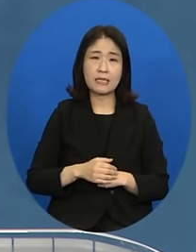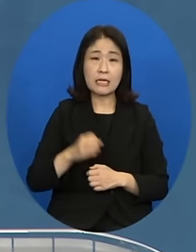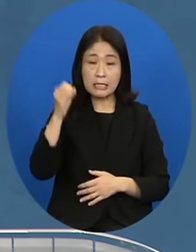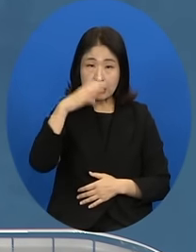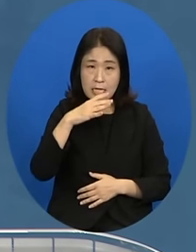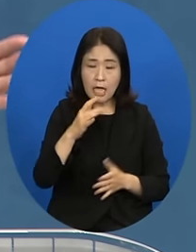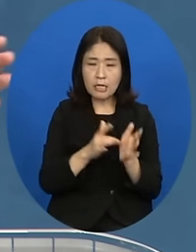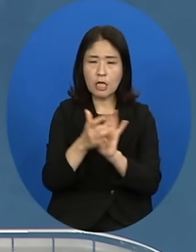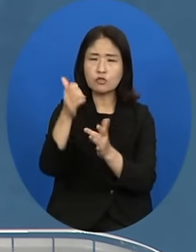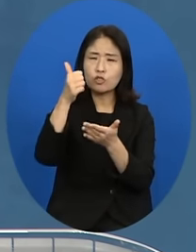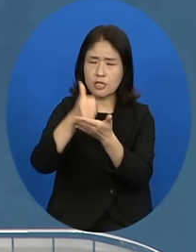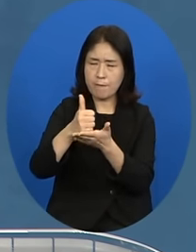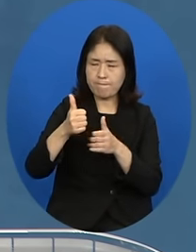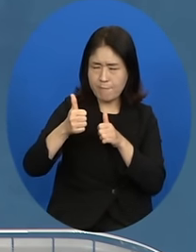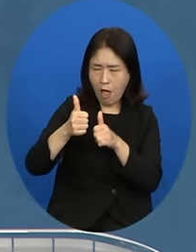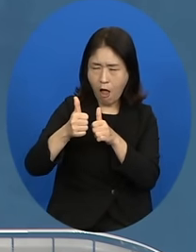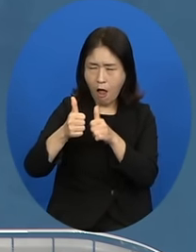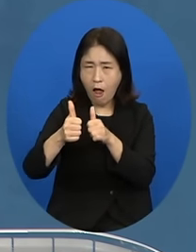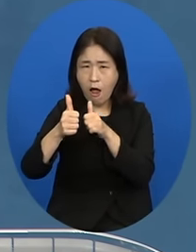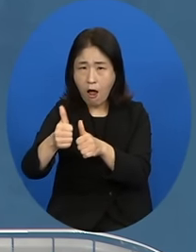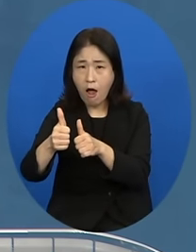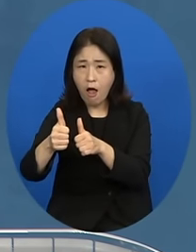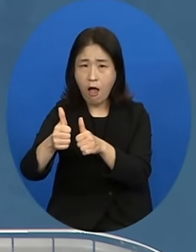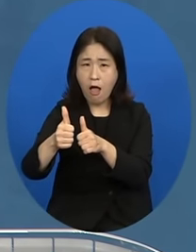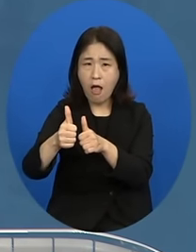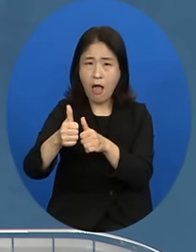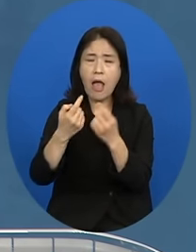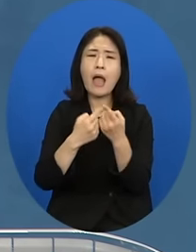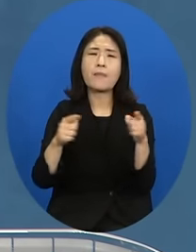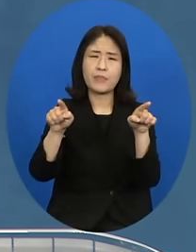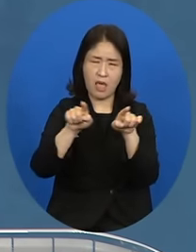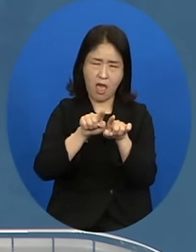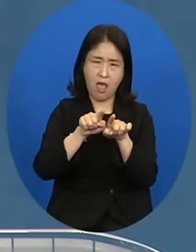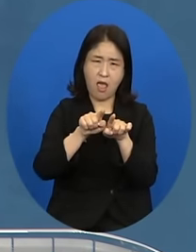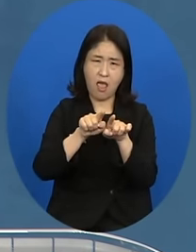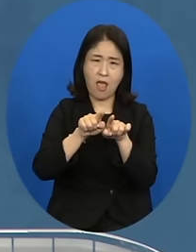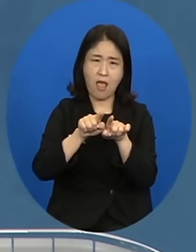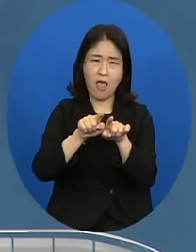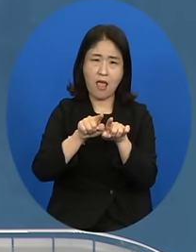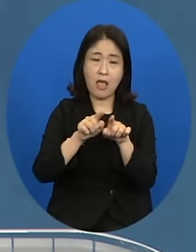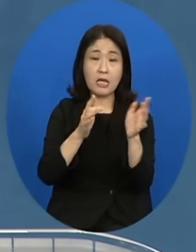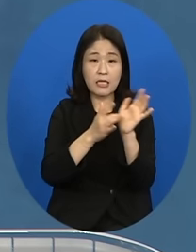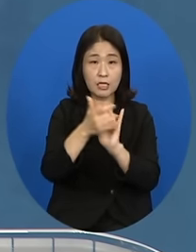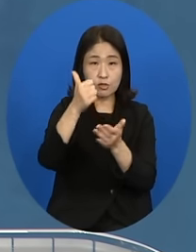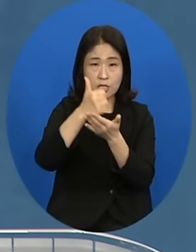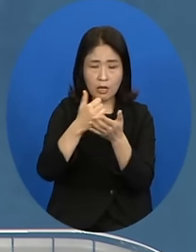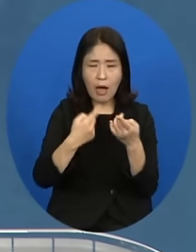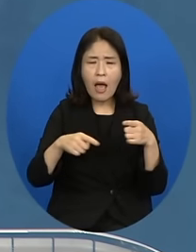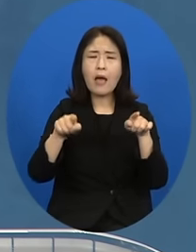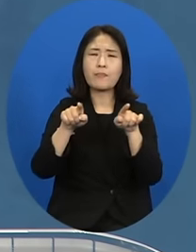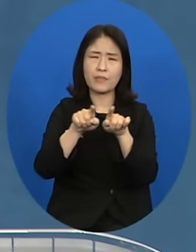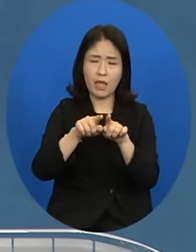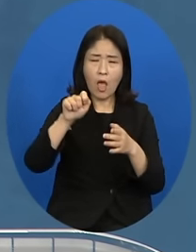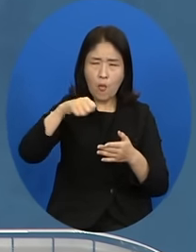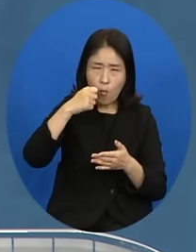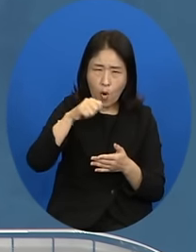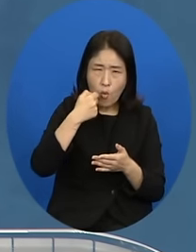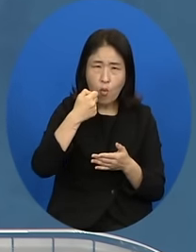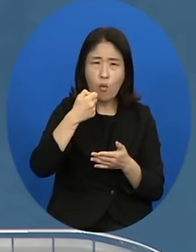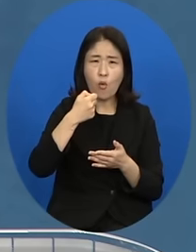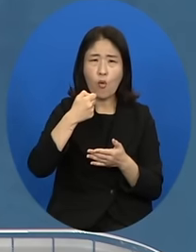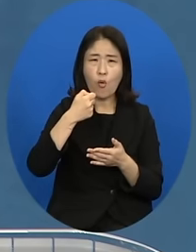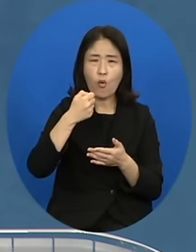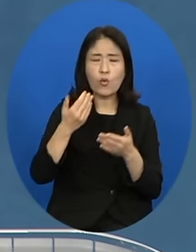가시면 제자들도 가고, 예수님이 식사하시면 제자들도 먹고, 예수님이 누우시면 그 옆에 자리를 깔고